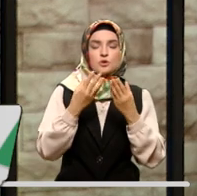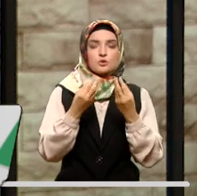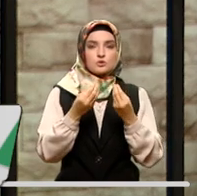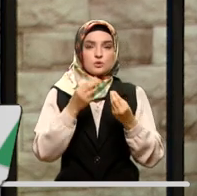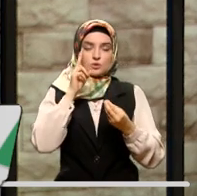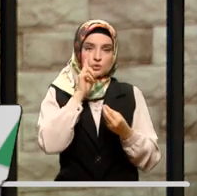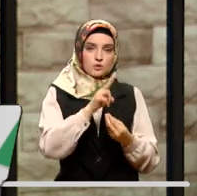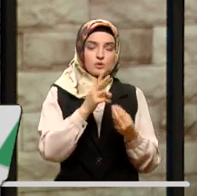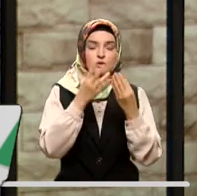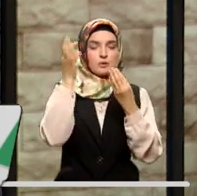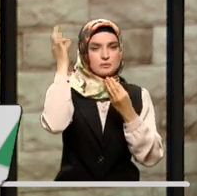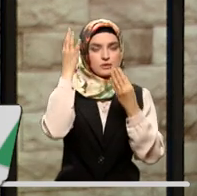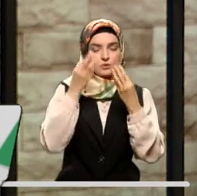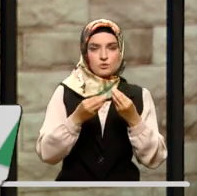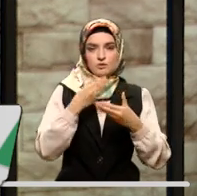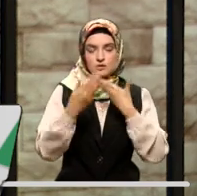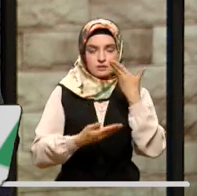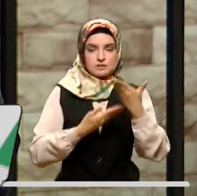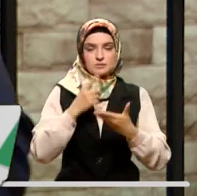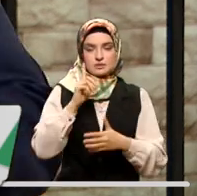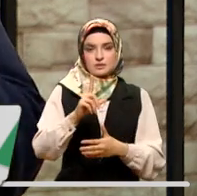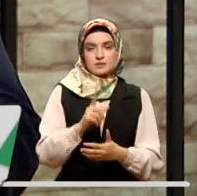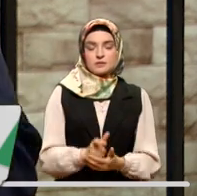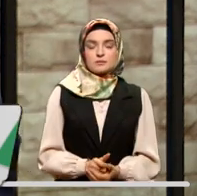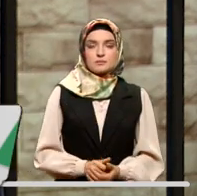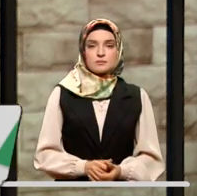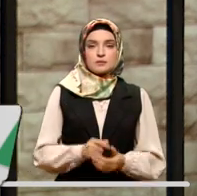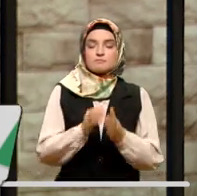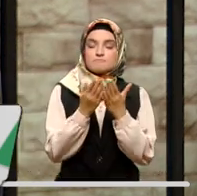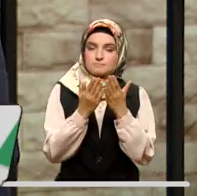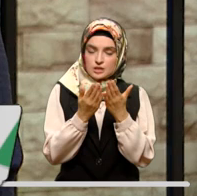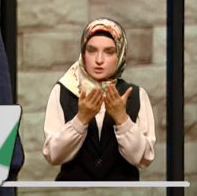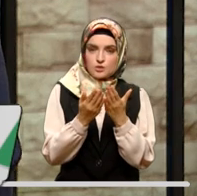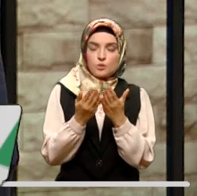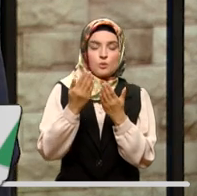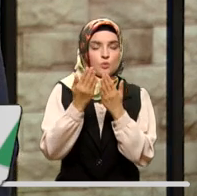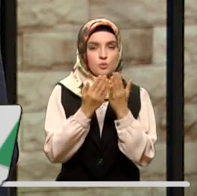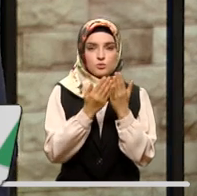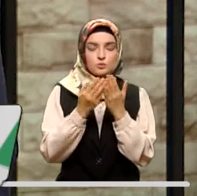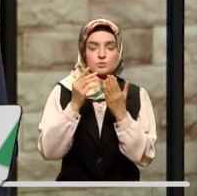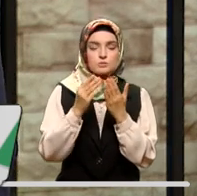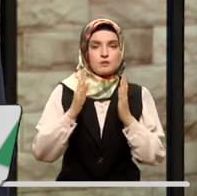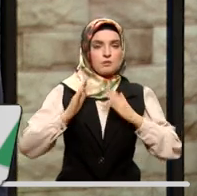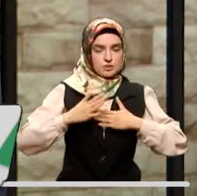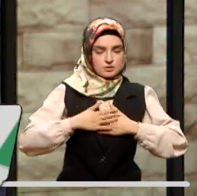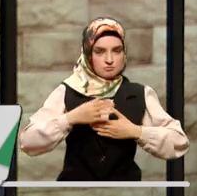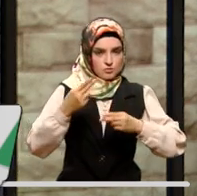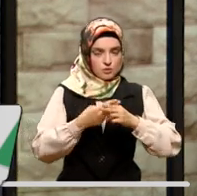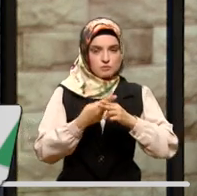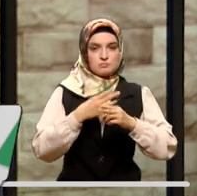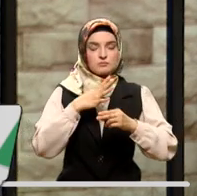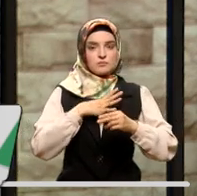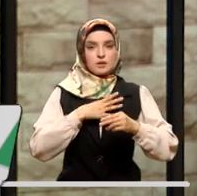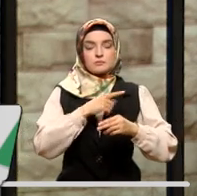üzerinden gidilebilmeli. Yani somut bir metni okutuyoruz, somut bir namaz kılma örneği gösteriyoruz. Bizimle beraber